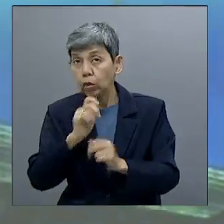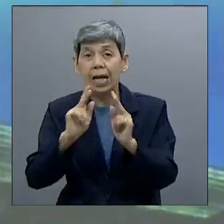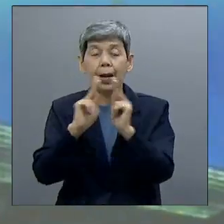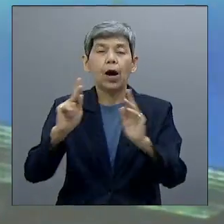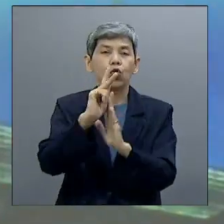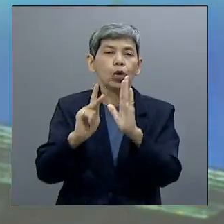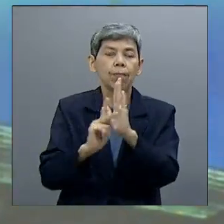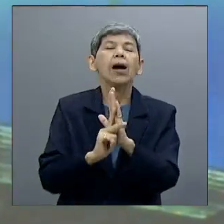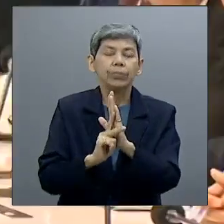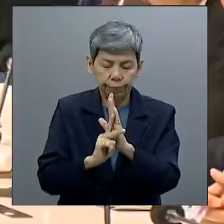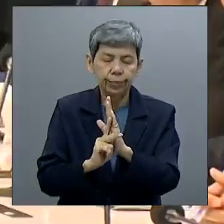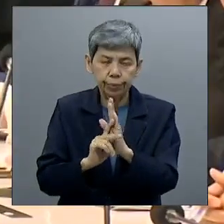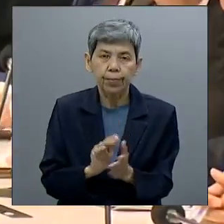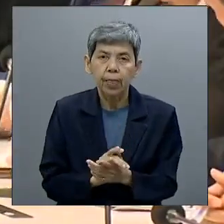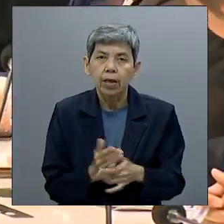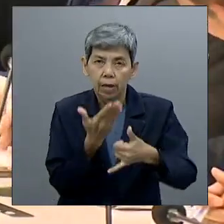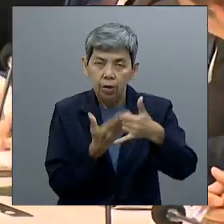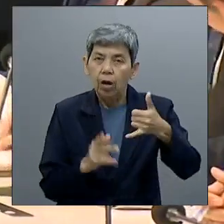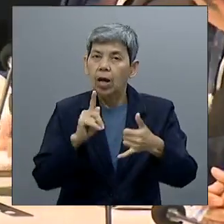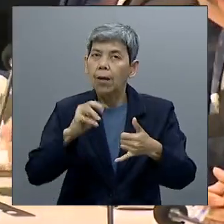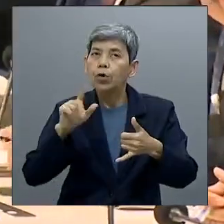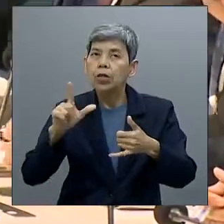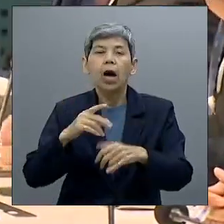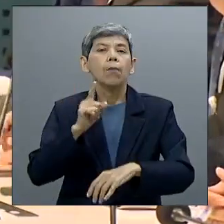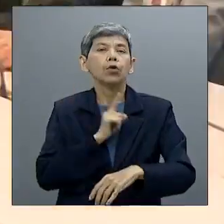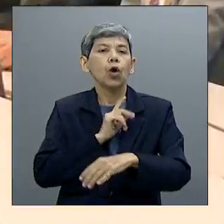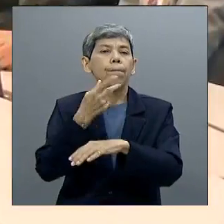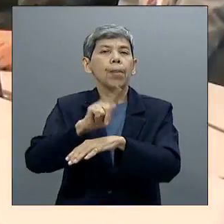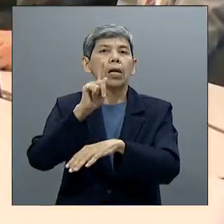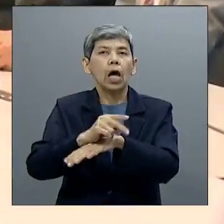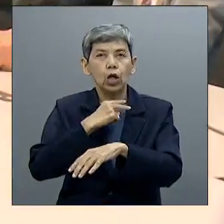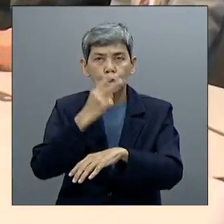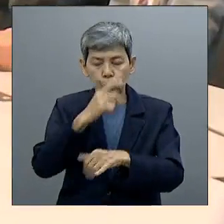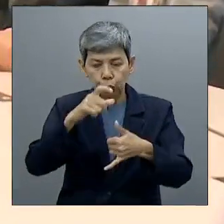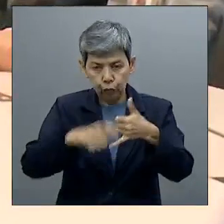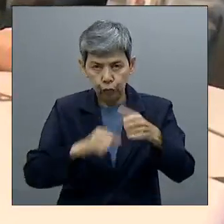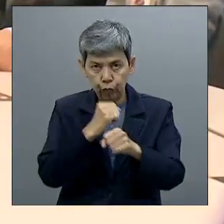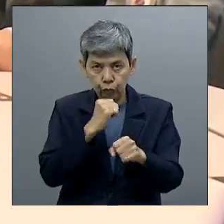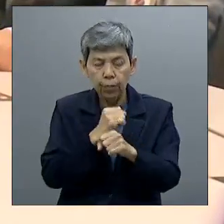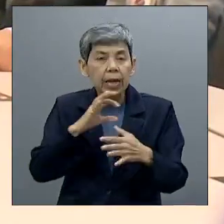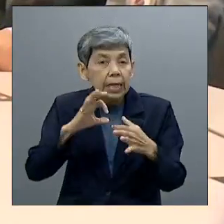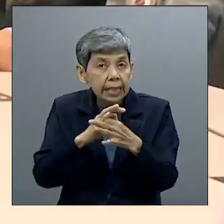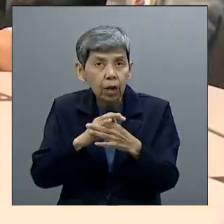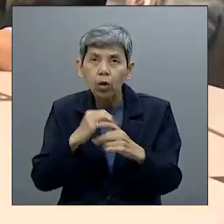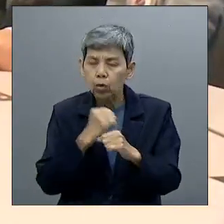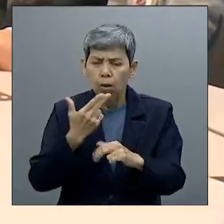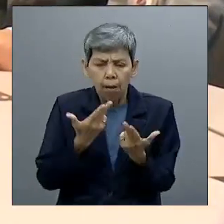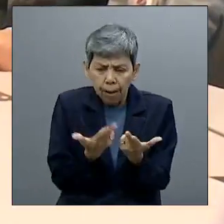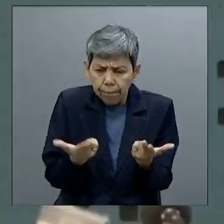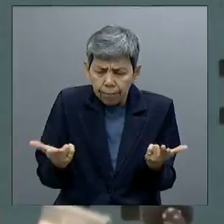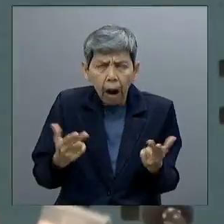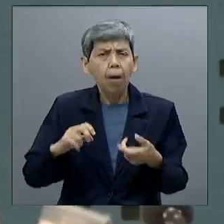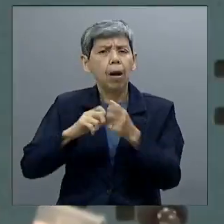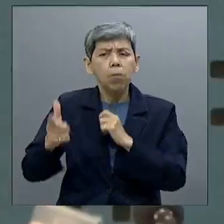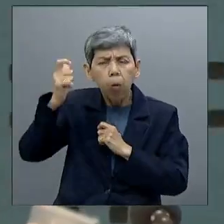กฎหมายก็เป็นไปตามคาดนายกมลศักดิ์ลีวะเมาะเป็นประธานโดยมองว่าจำเป็นต้องทบทวนเรื่องของการครอบครองปืนหลังเกิดเห